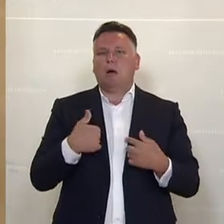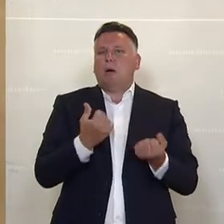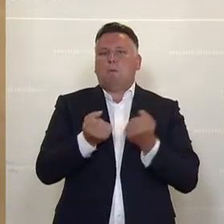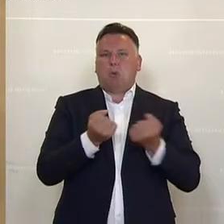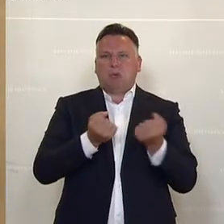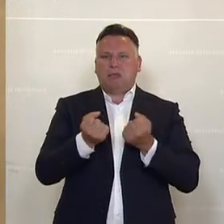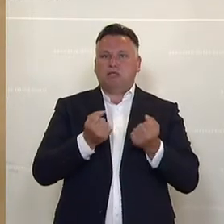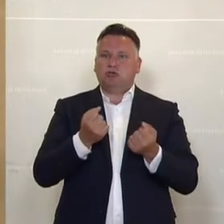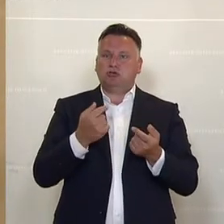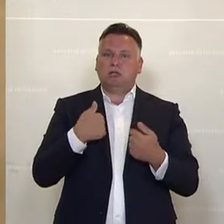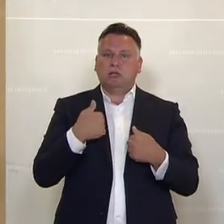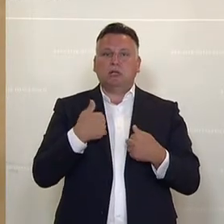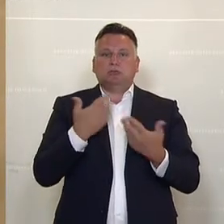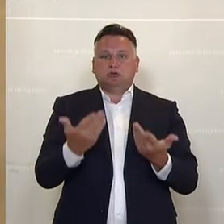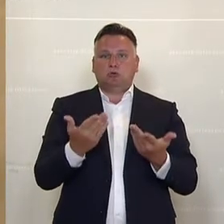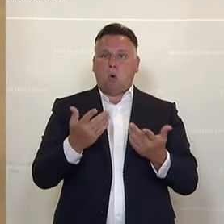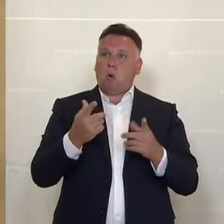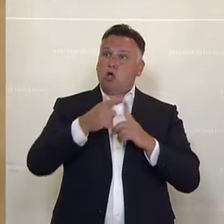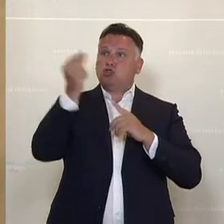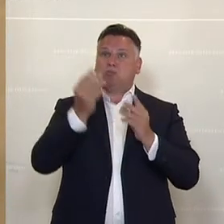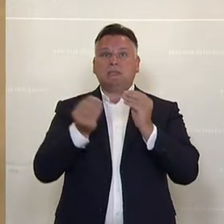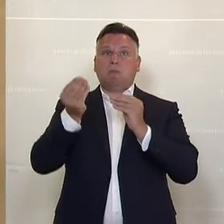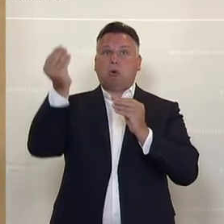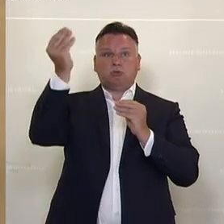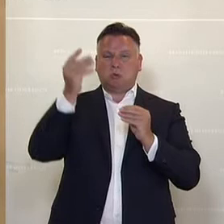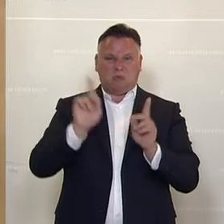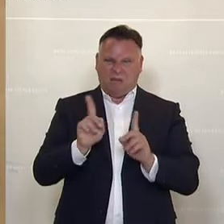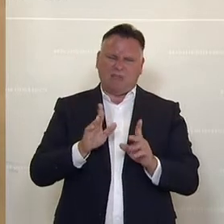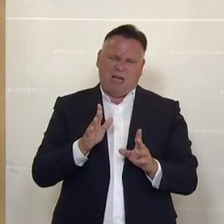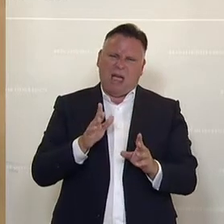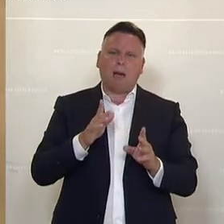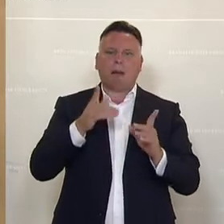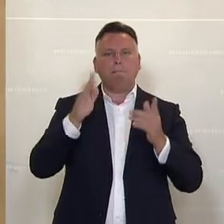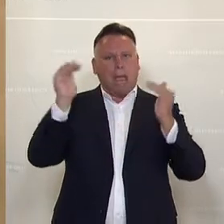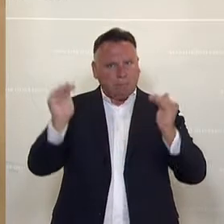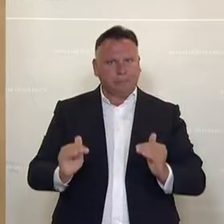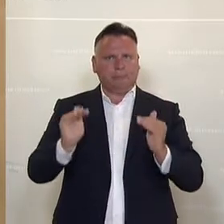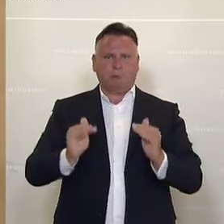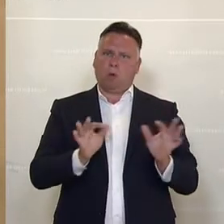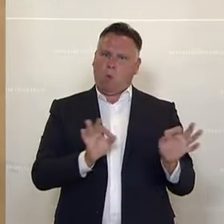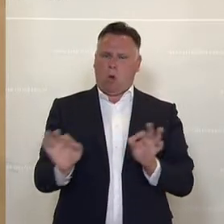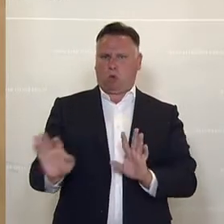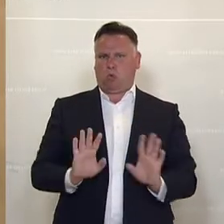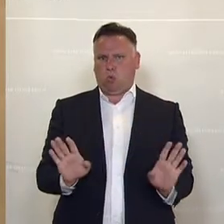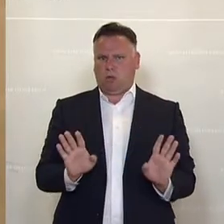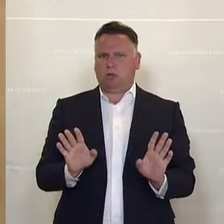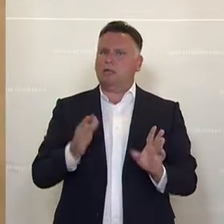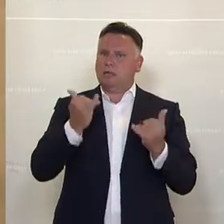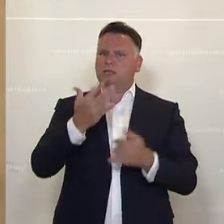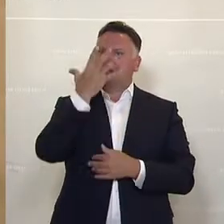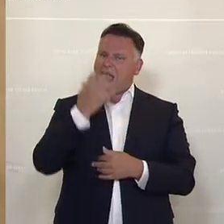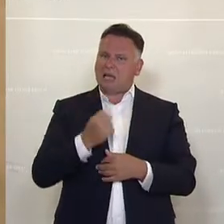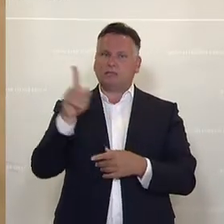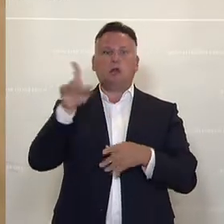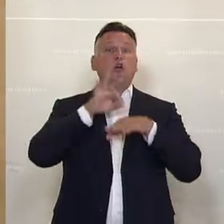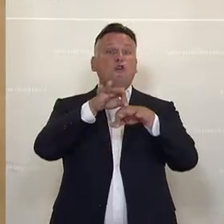ist, dass man überhaupt nichts mehr werden darf in einer Spitzenposition. Aber es gibt eine Abkühlphase und es gibt den ernst gemeinten Versuch, die